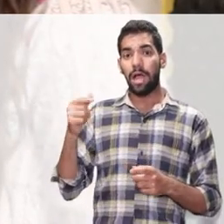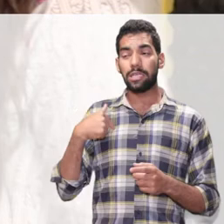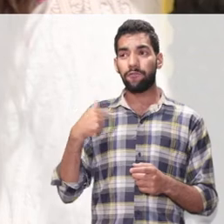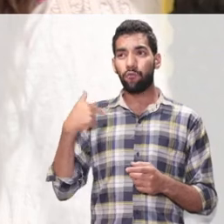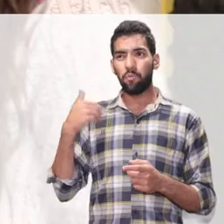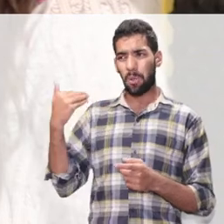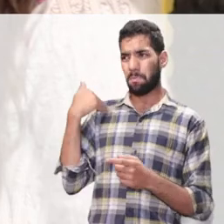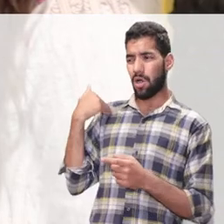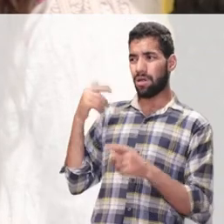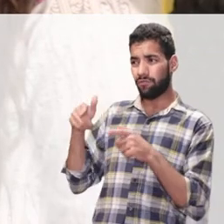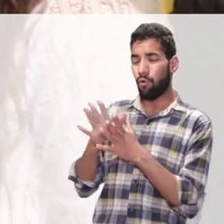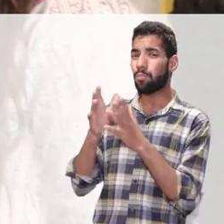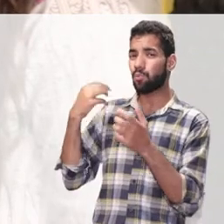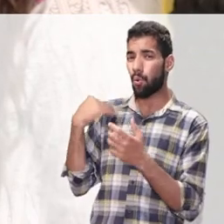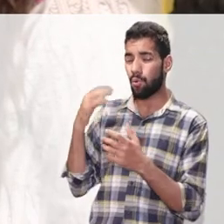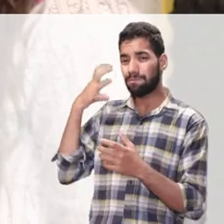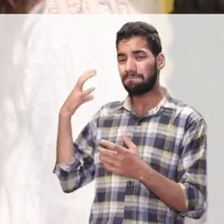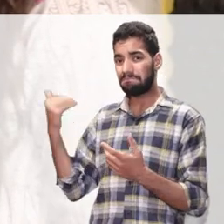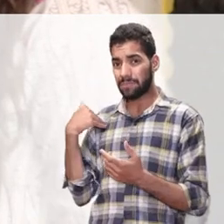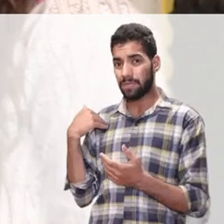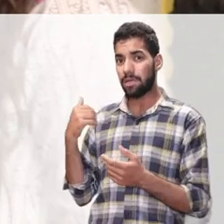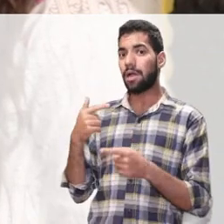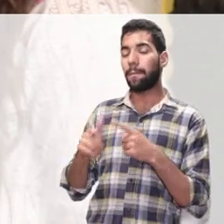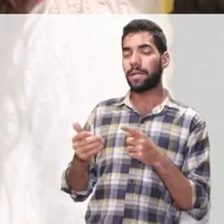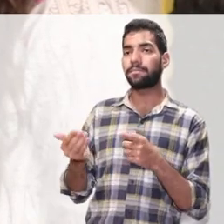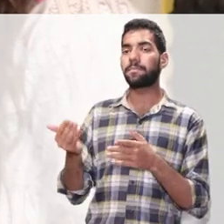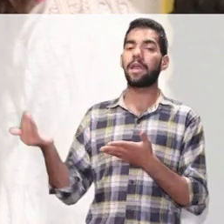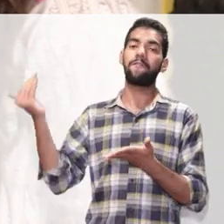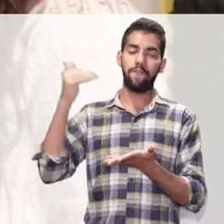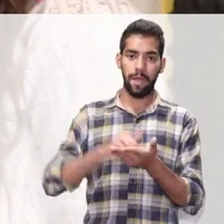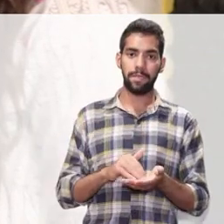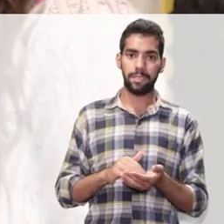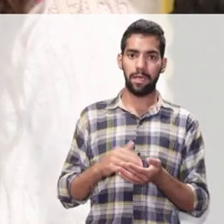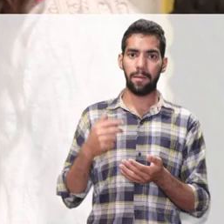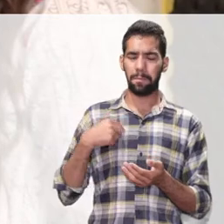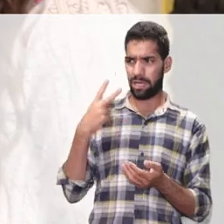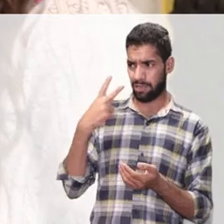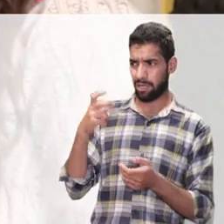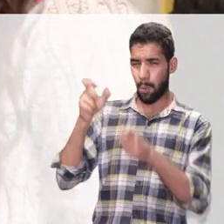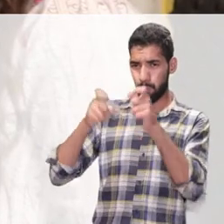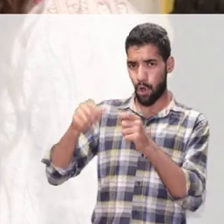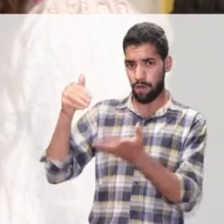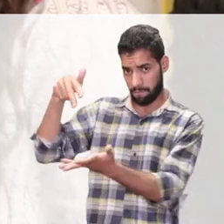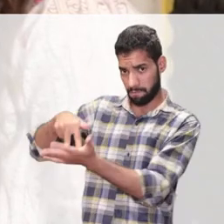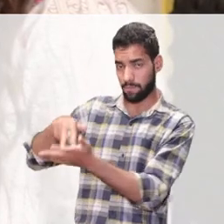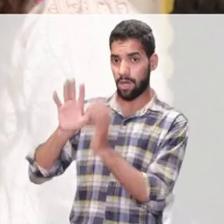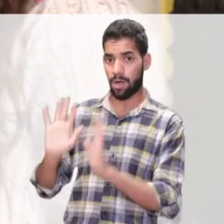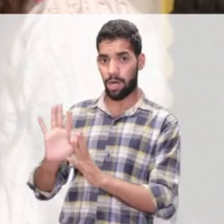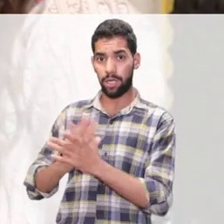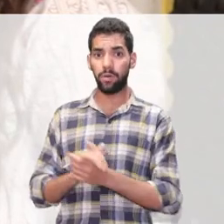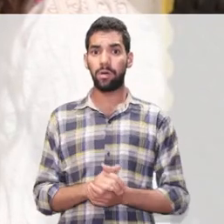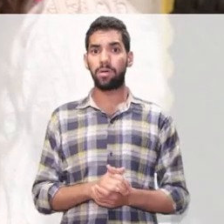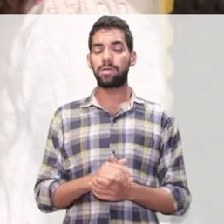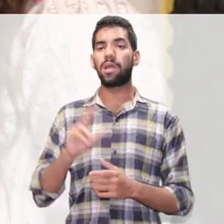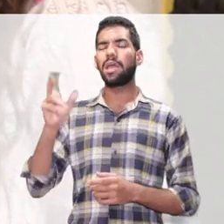कर दो क्यों कर रहे हो भारत में वापस आया मैंने देखा कि जी वह विचित्र और पर खड़े हैं और एक वहां पर जो